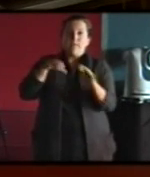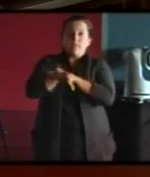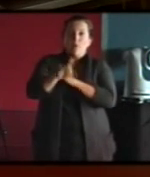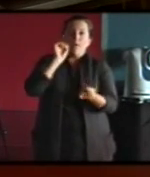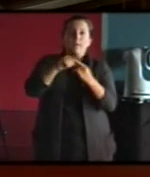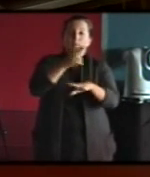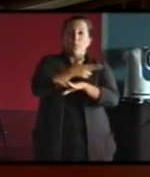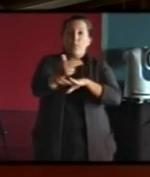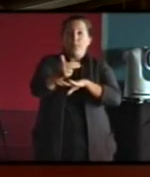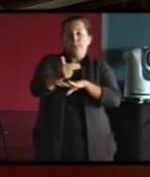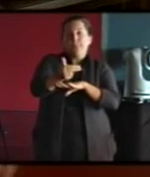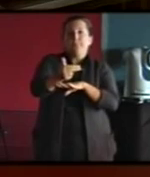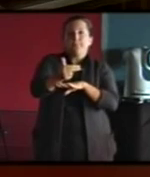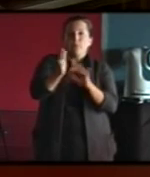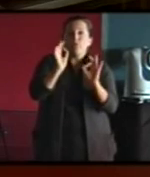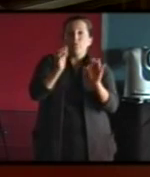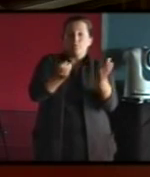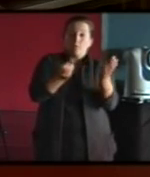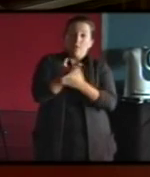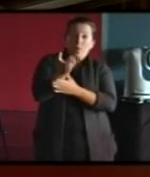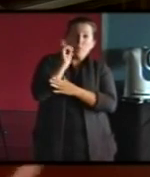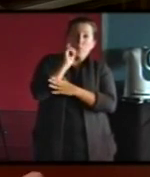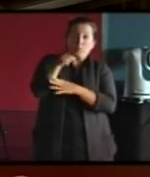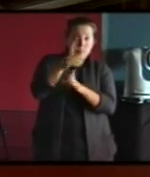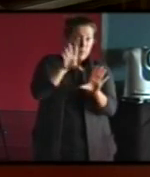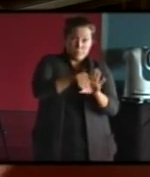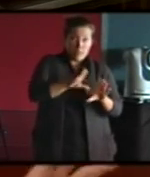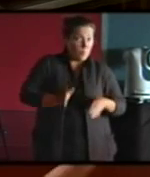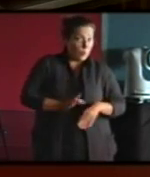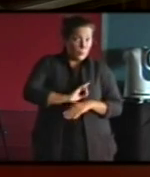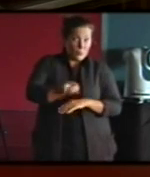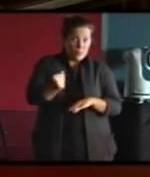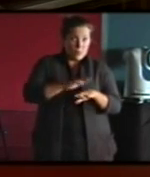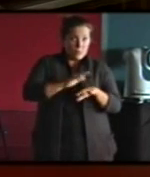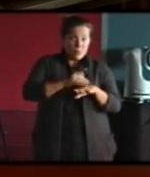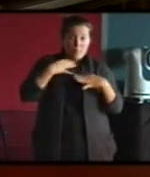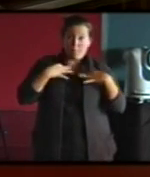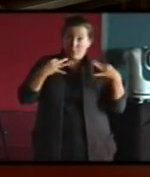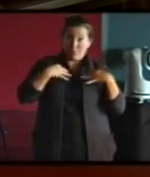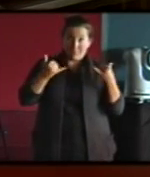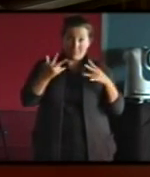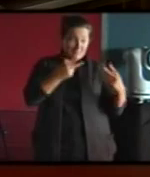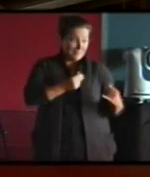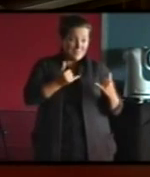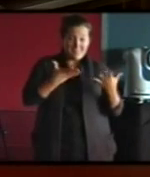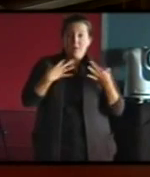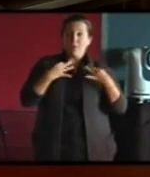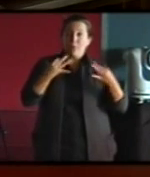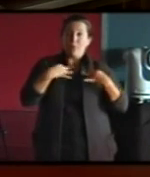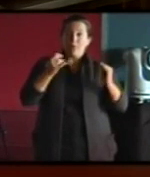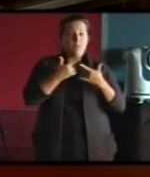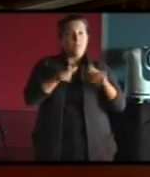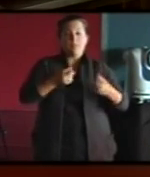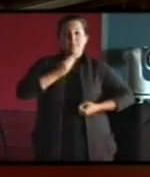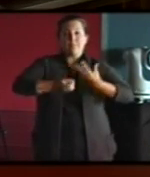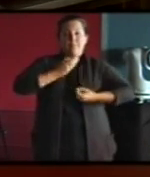sur les bureaux. Alors, je le précise, vous n'intervenez pas à Bordeaux, pour le coup, donc vous êtes parfaitement neutre ici, et vous avez la totale